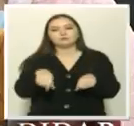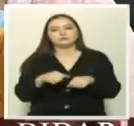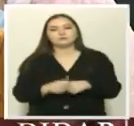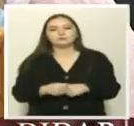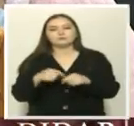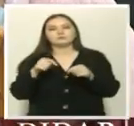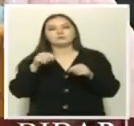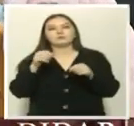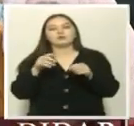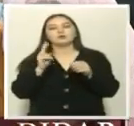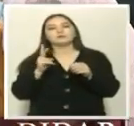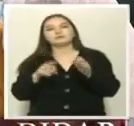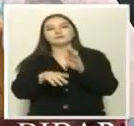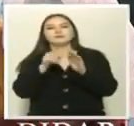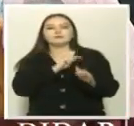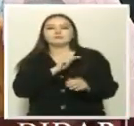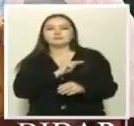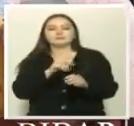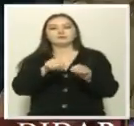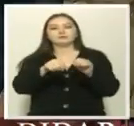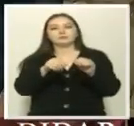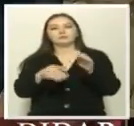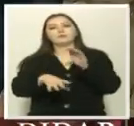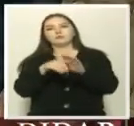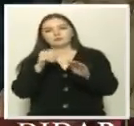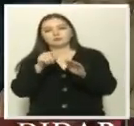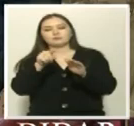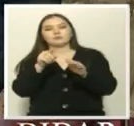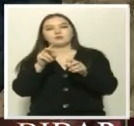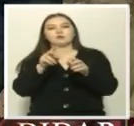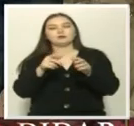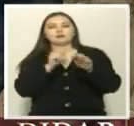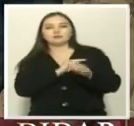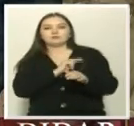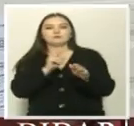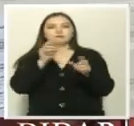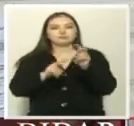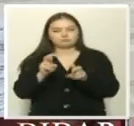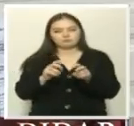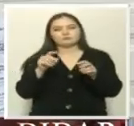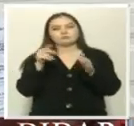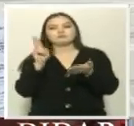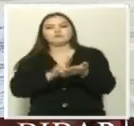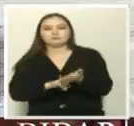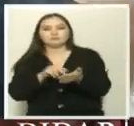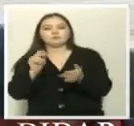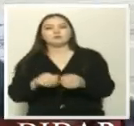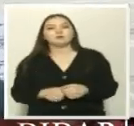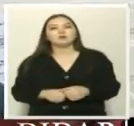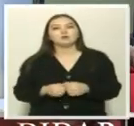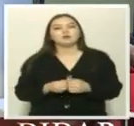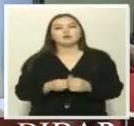в 2022 году по инициативе президента были реализованы такие проекты как Куна сжаз первой рабочее место